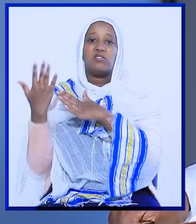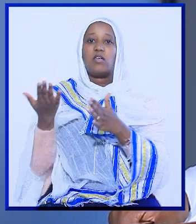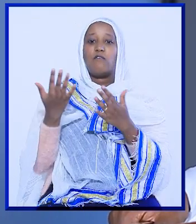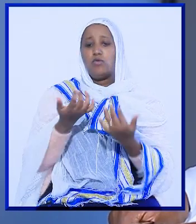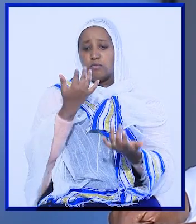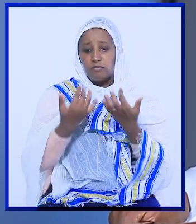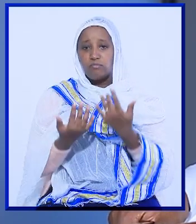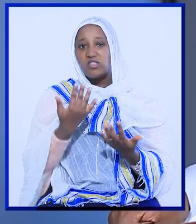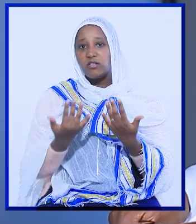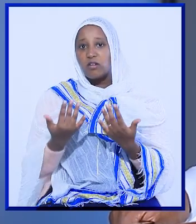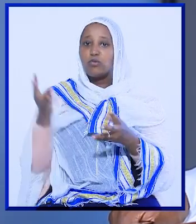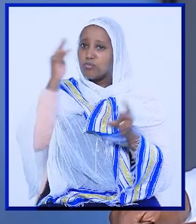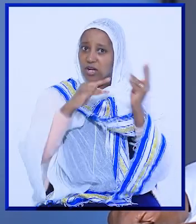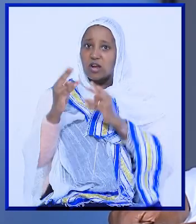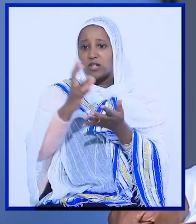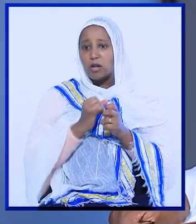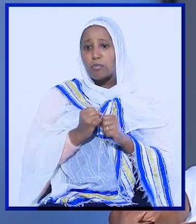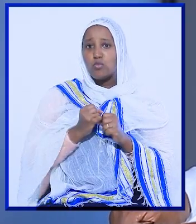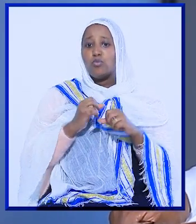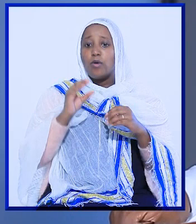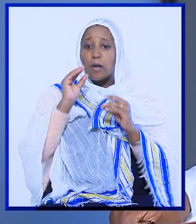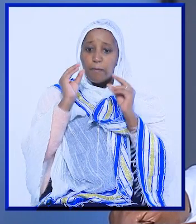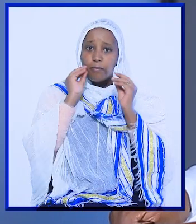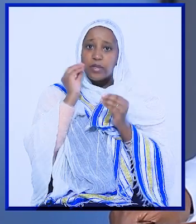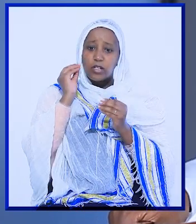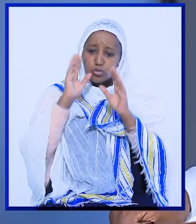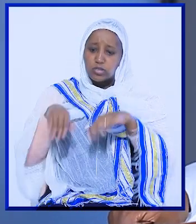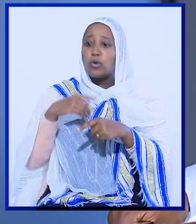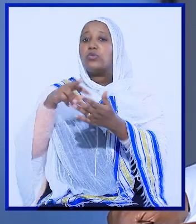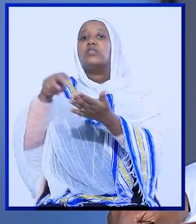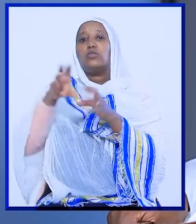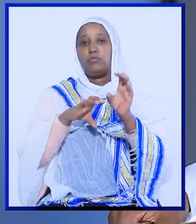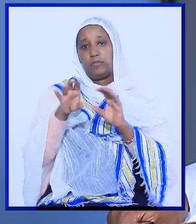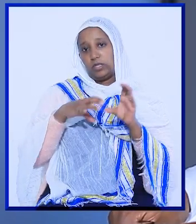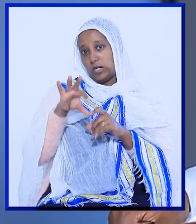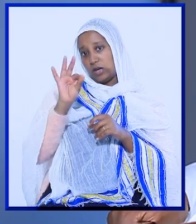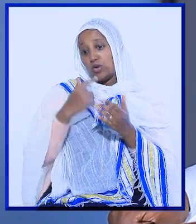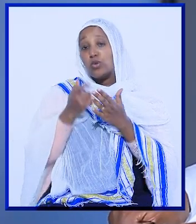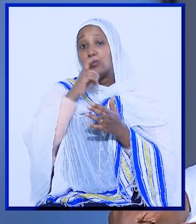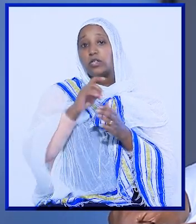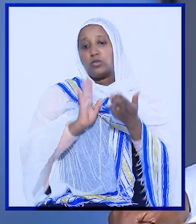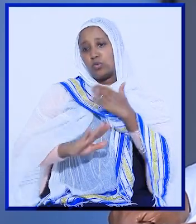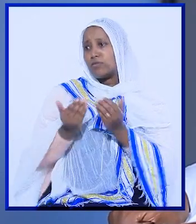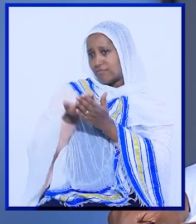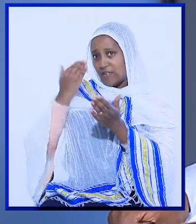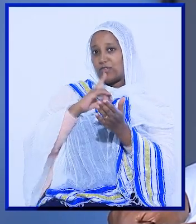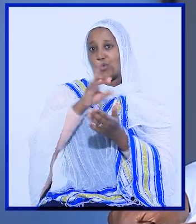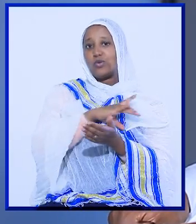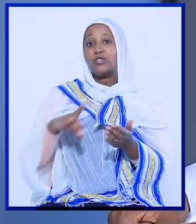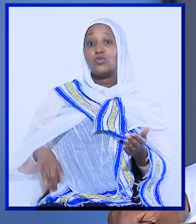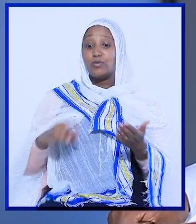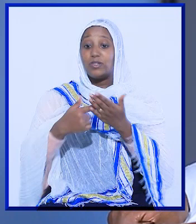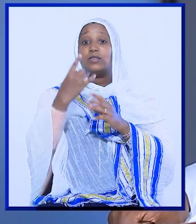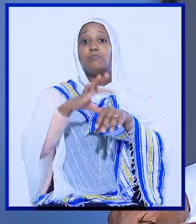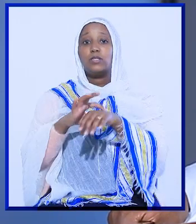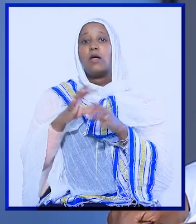እንዲቀሉ በእሳት እንዲቃጠሉ መከራ እንዲቀበሉ ቀያቸውን ትተው እንዲሰደዱ በማድረግ ላይ ይገኛሉ። ይህ ሐሰት የተወለደው አስቀድሞ ነው።